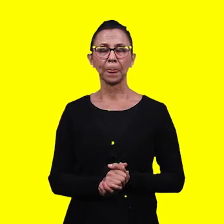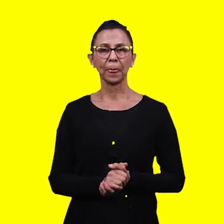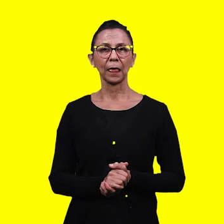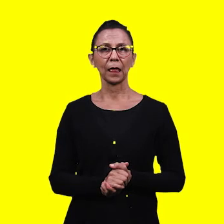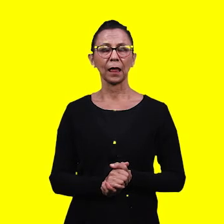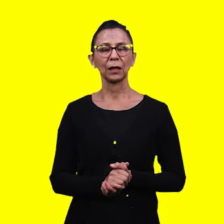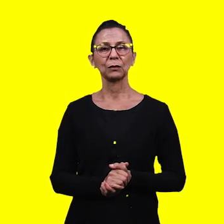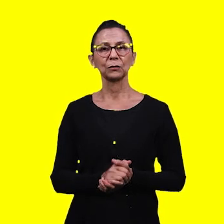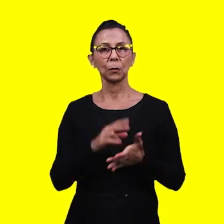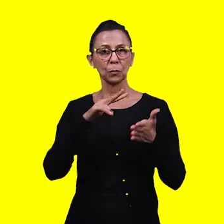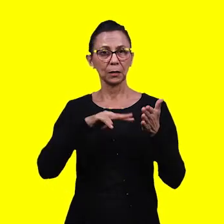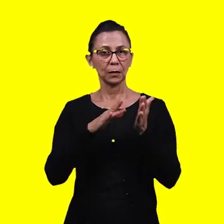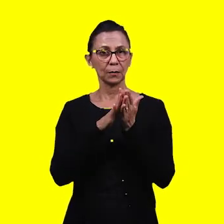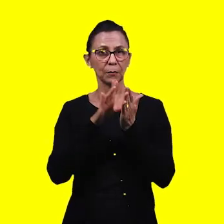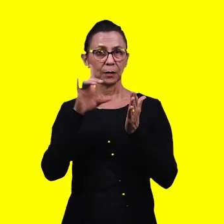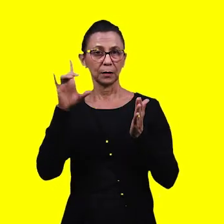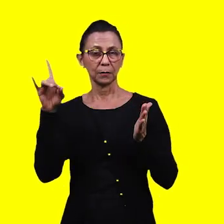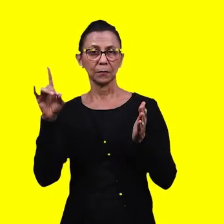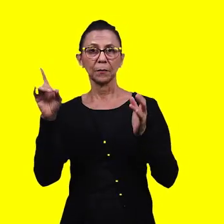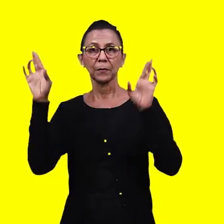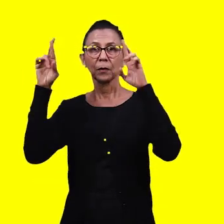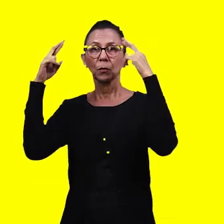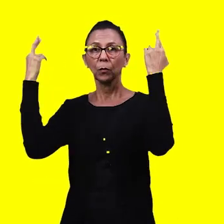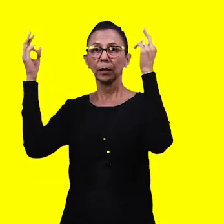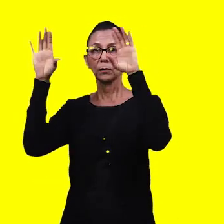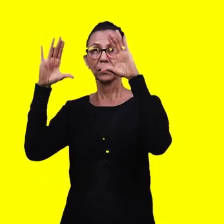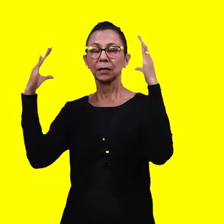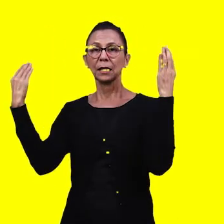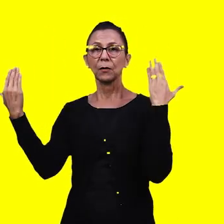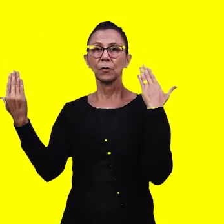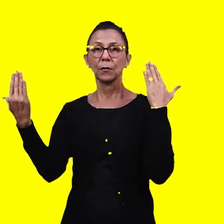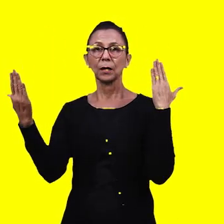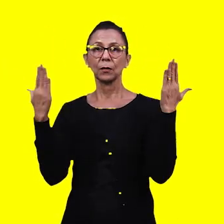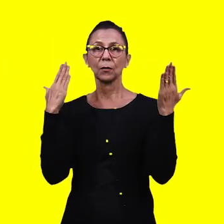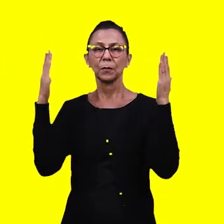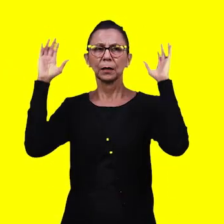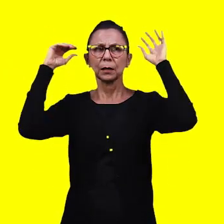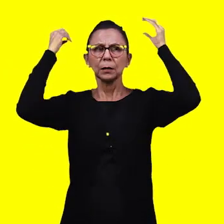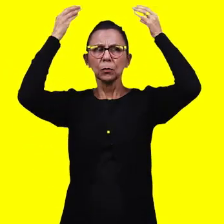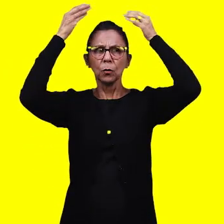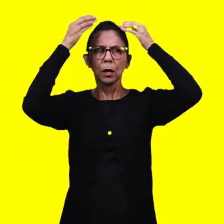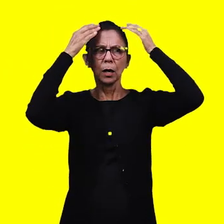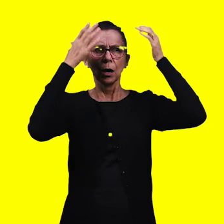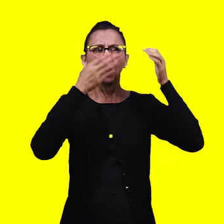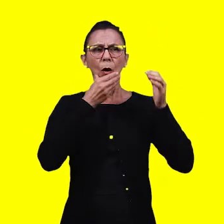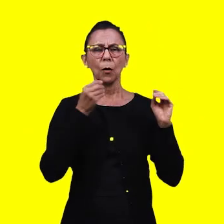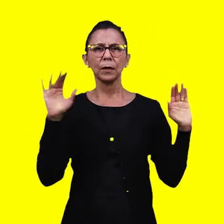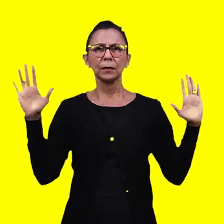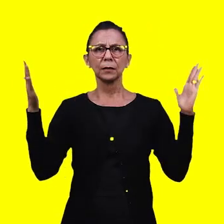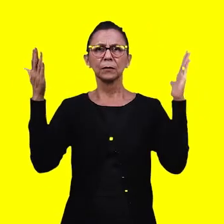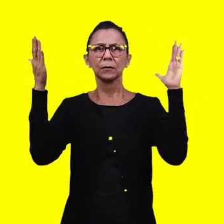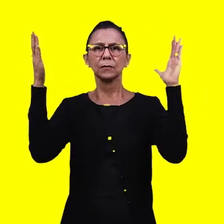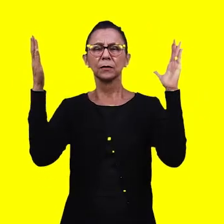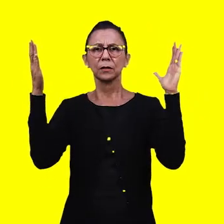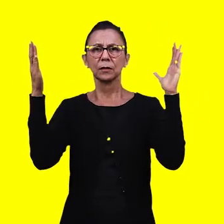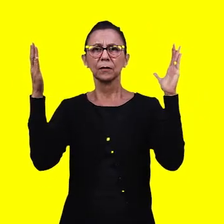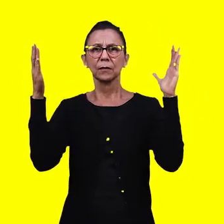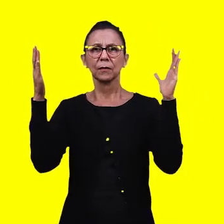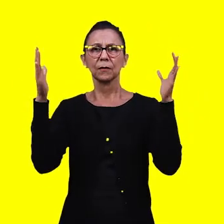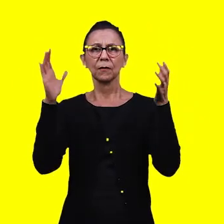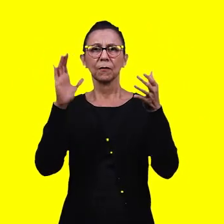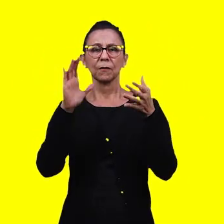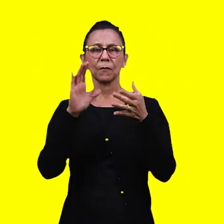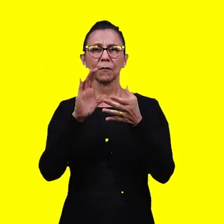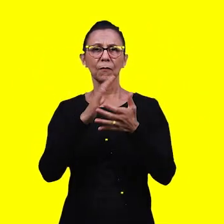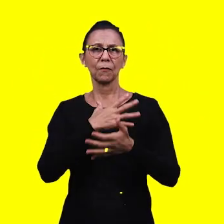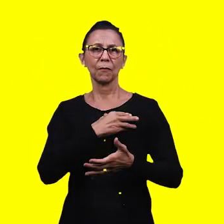Nous allons lire la parole de Dieu tous ensemble. Le royaume des cieux est semblable à un certain roi qui a célébré les noces de